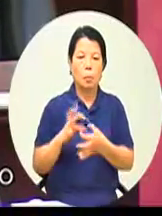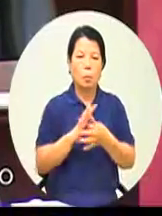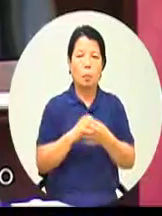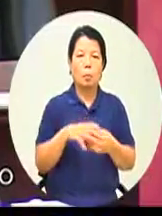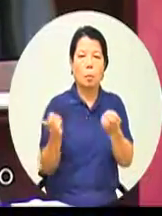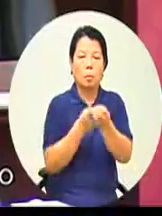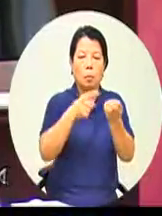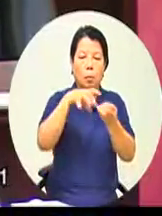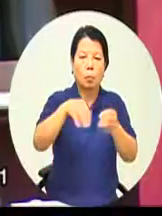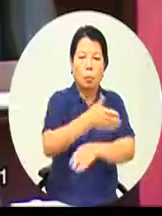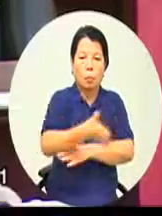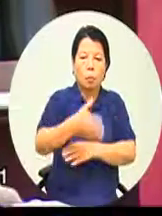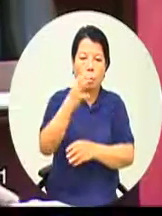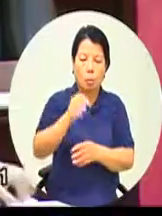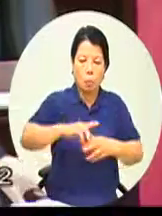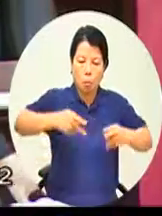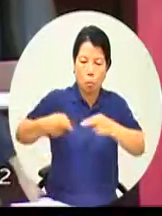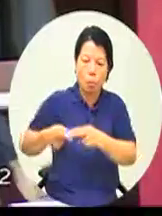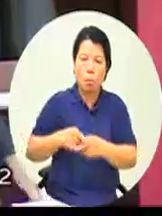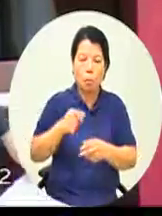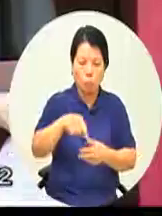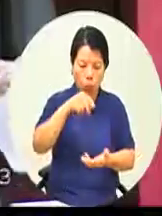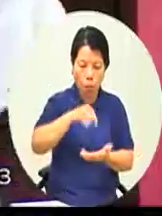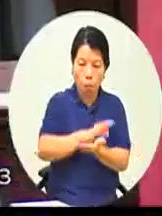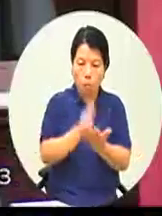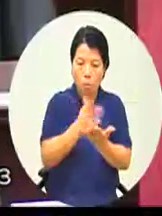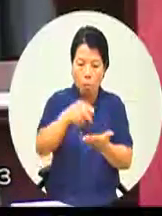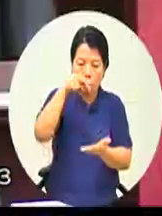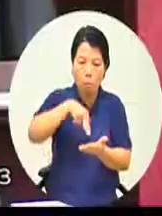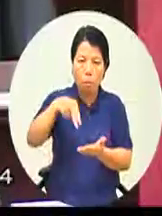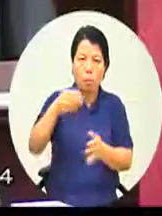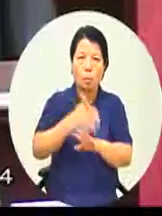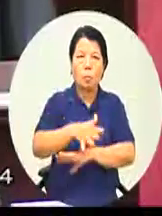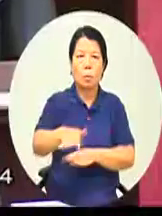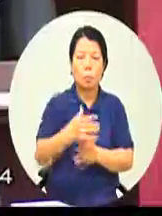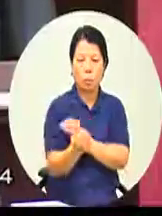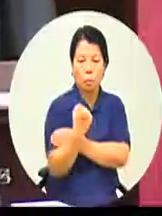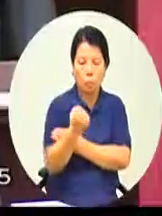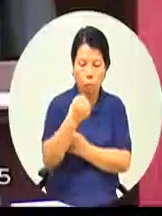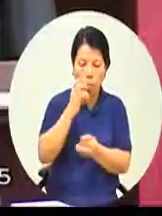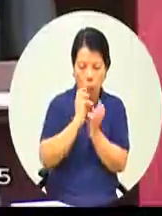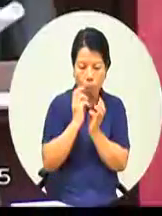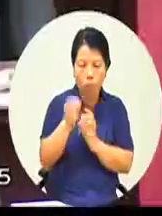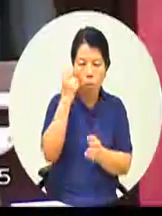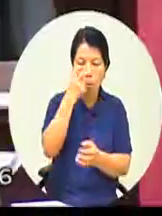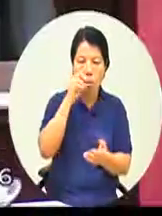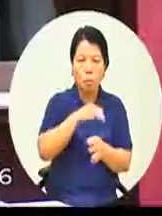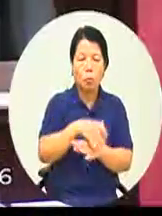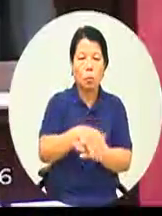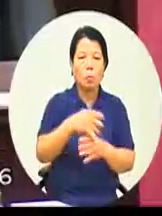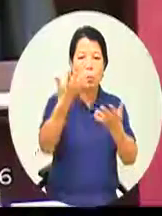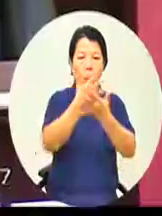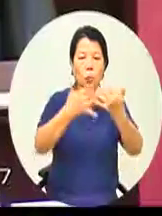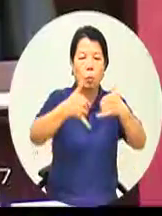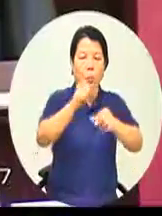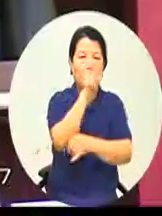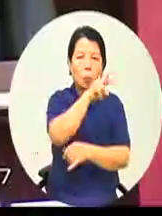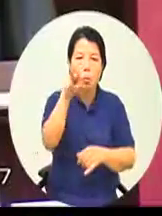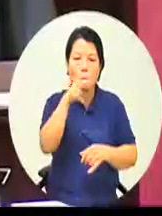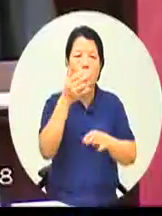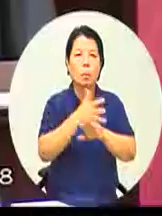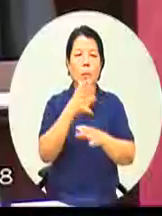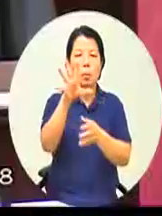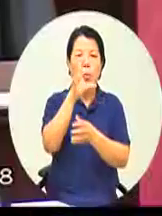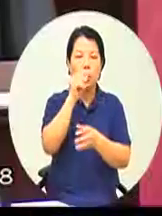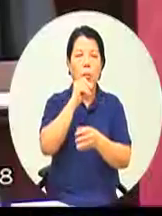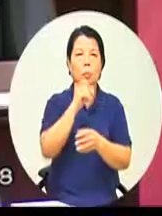的改善计划，我都有看到这一本哈，我大概全部很认真的看完，甚至上网去查阅相关资料，所以我想